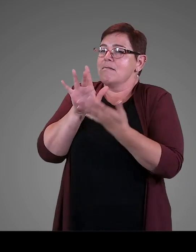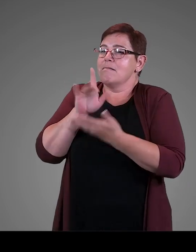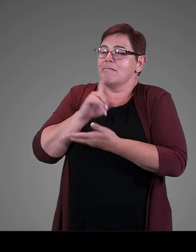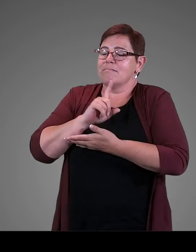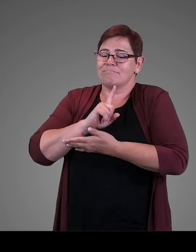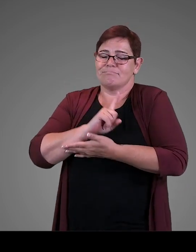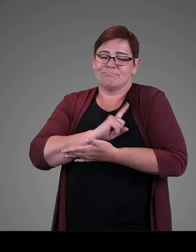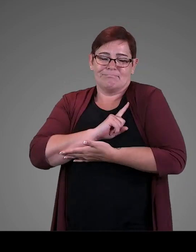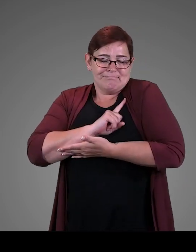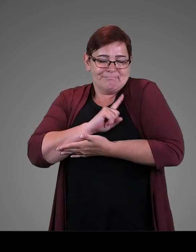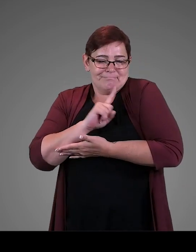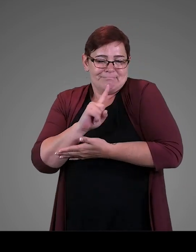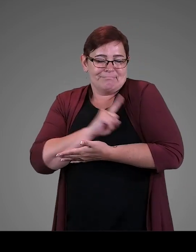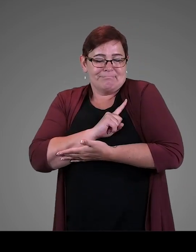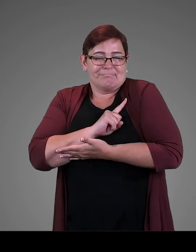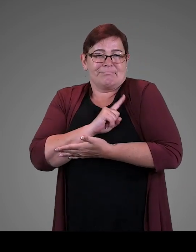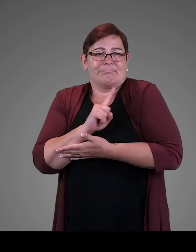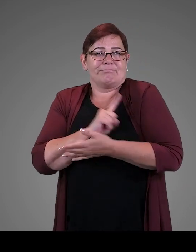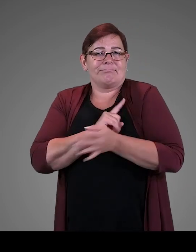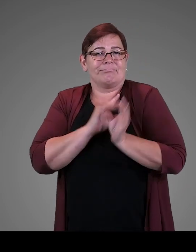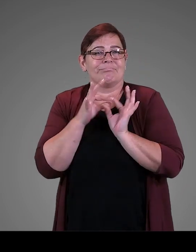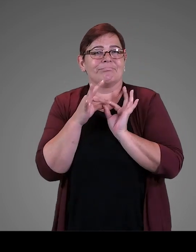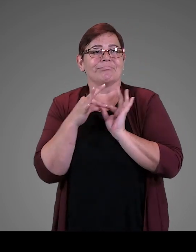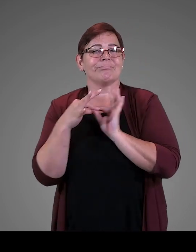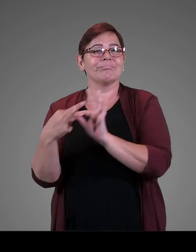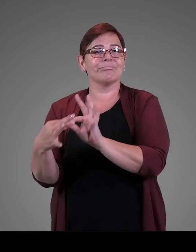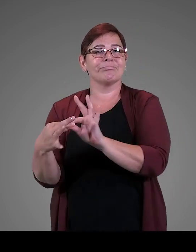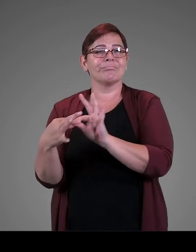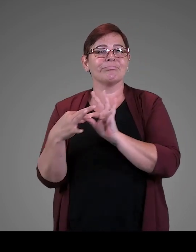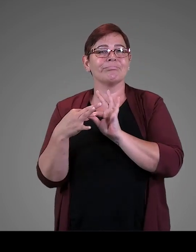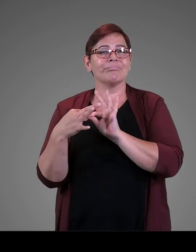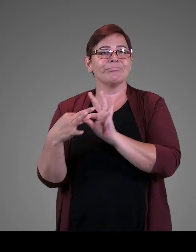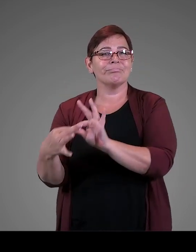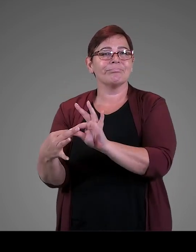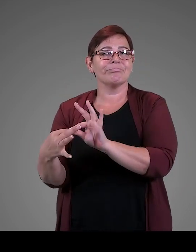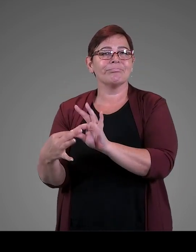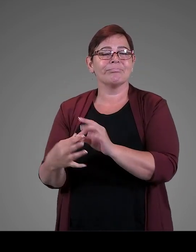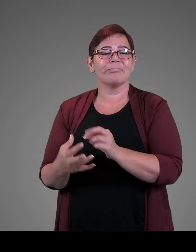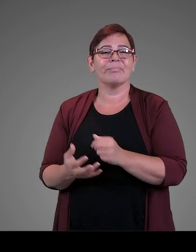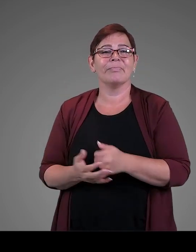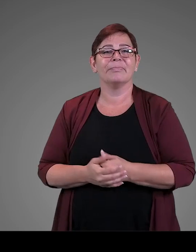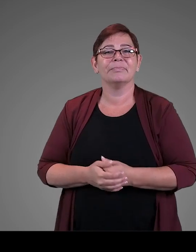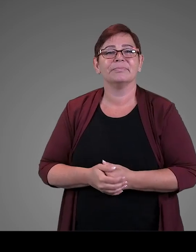pour moi, c'est le cœur qui bat. Là. Voilà.